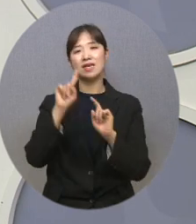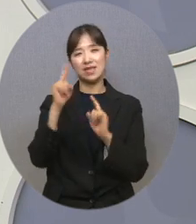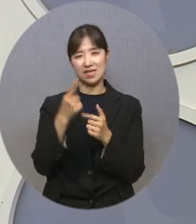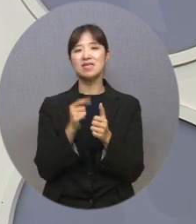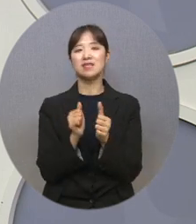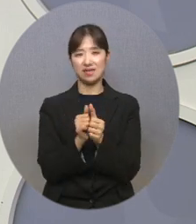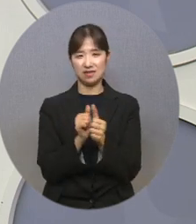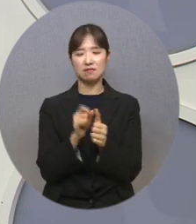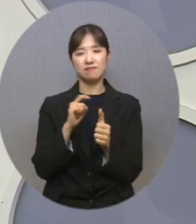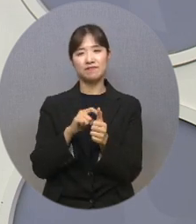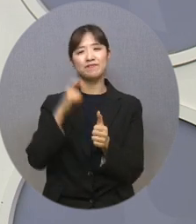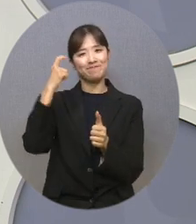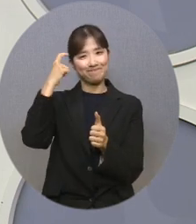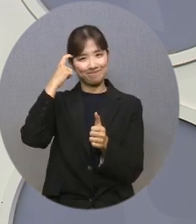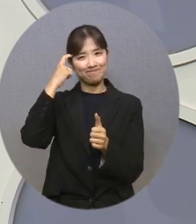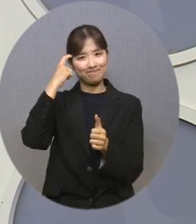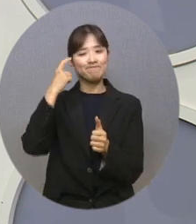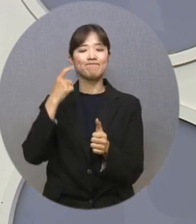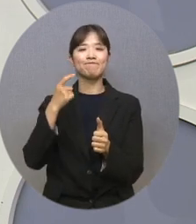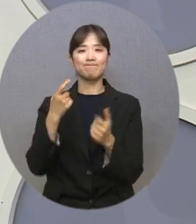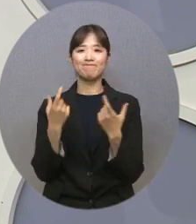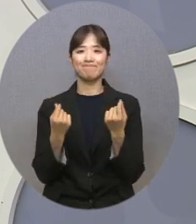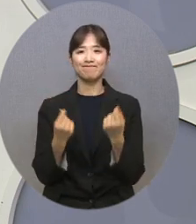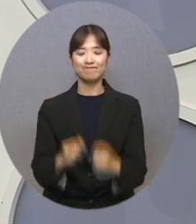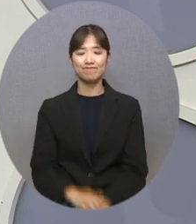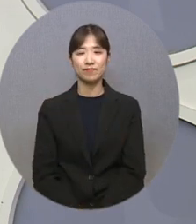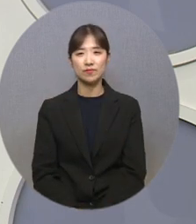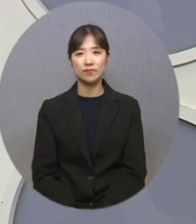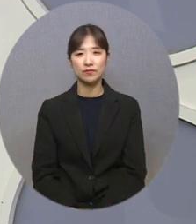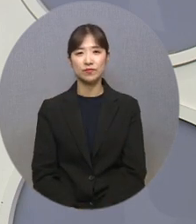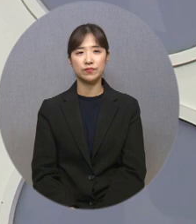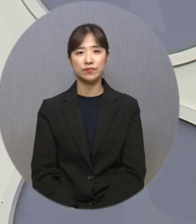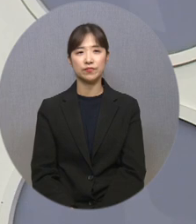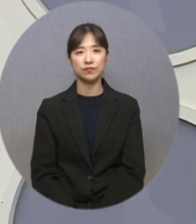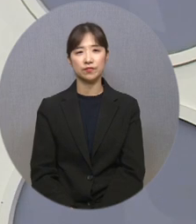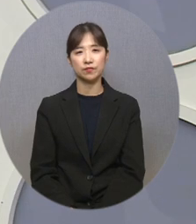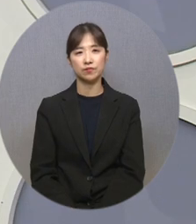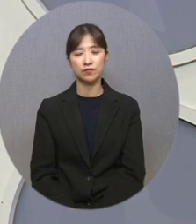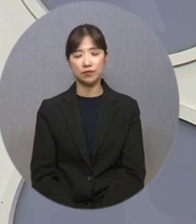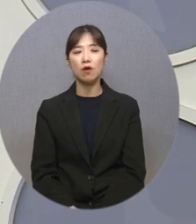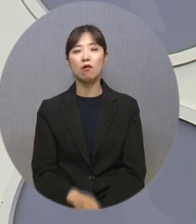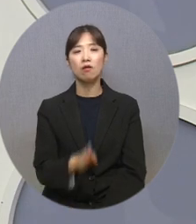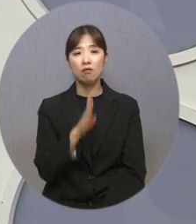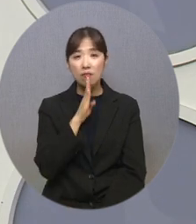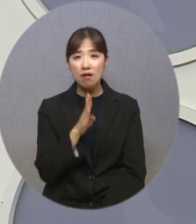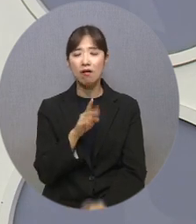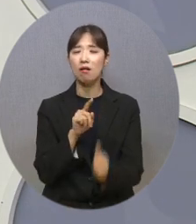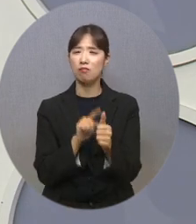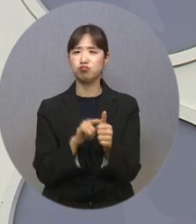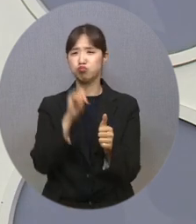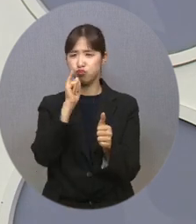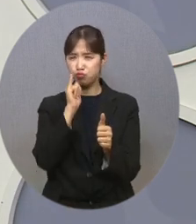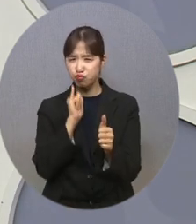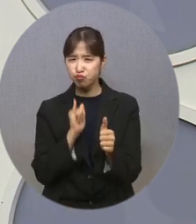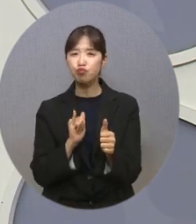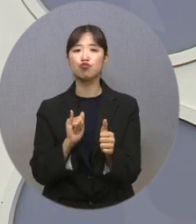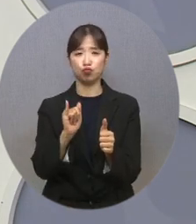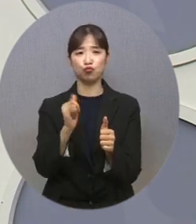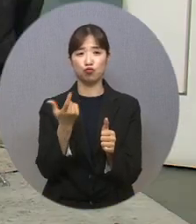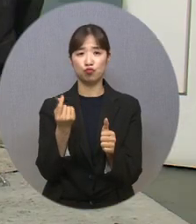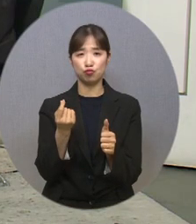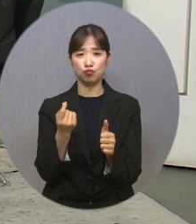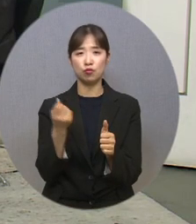그 사상과 철학이라고 저는 그렇게 정리를 하고 있습니다. 네. 그런데 그렇게 훌륭한 분이고